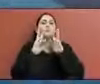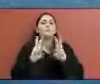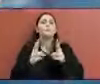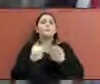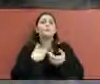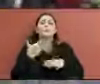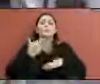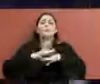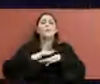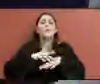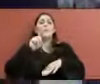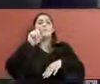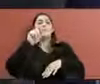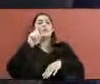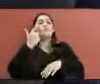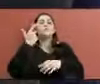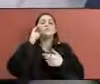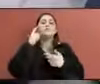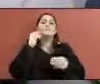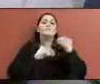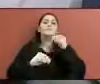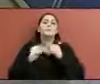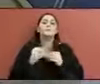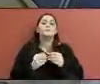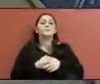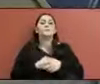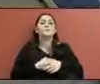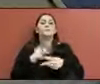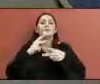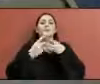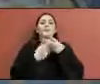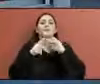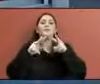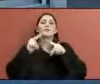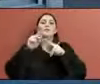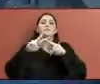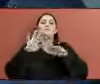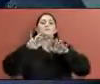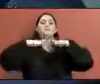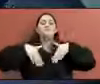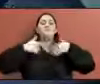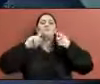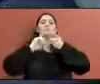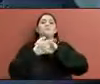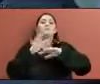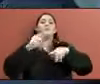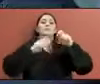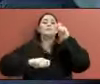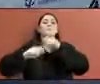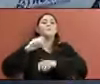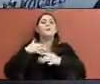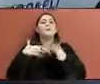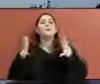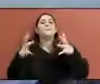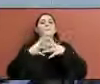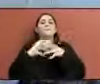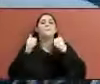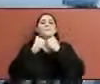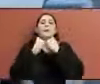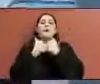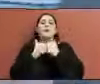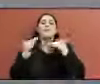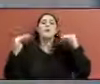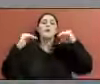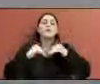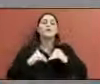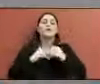yapalım? Zemin deprem inceleme şube müdürlüğümüzle birlikte oradaki uzman arkadaşlarımızla bir araya geldik. Ve